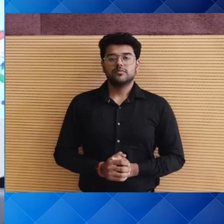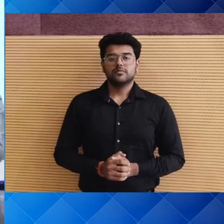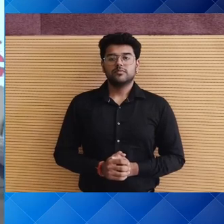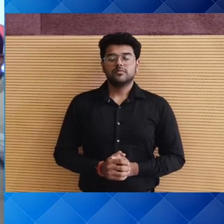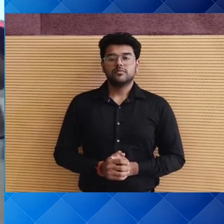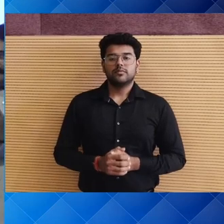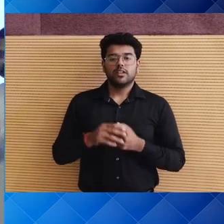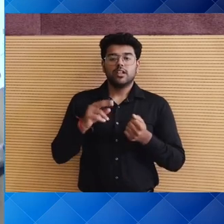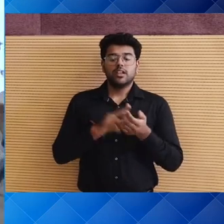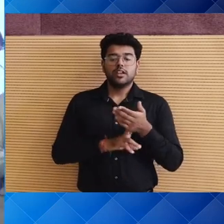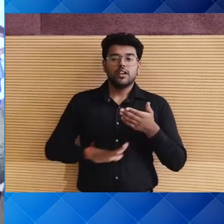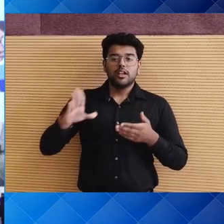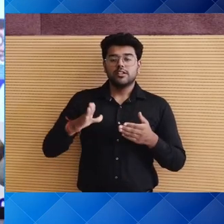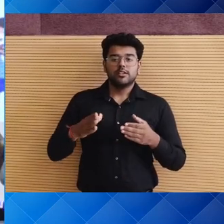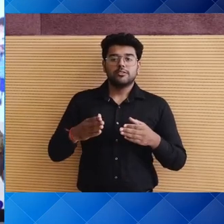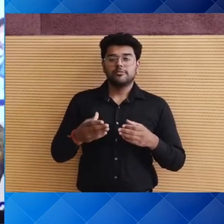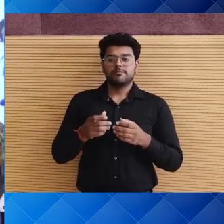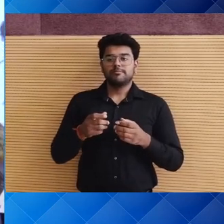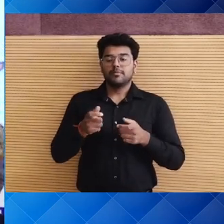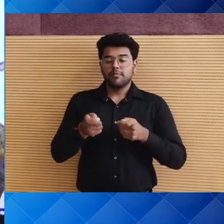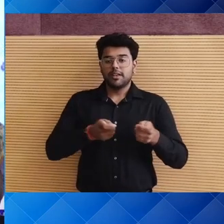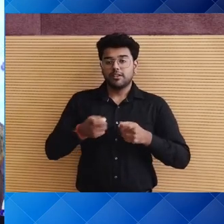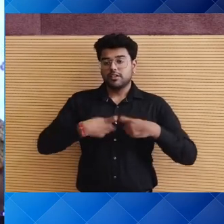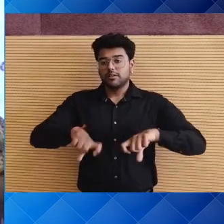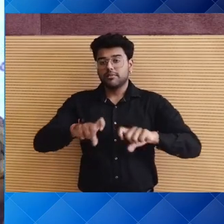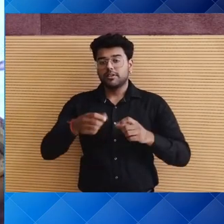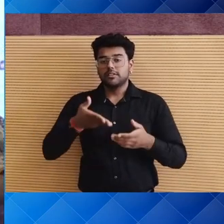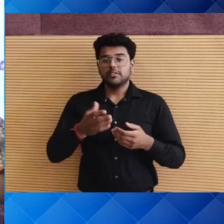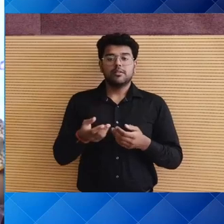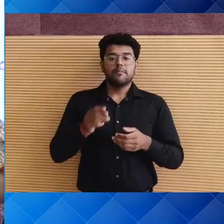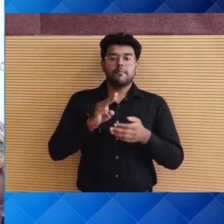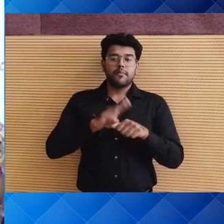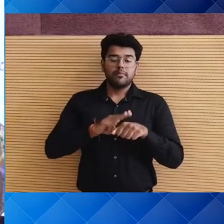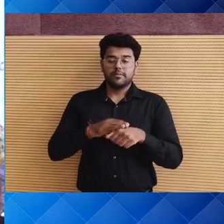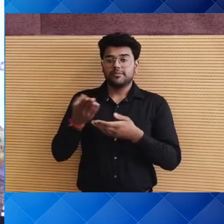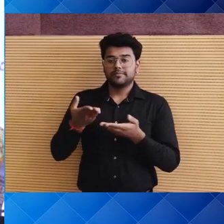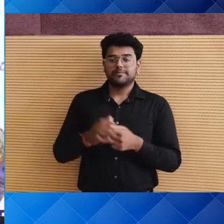नेशनल स्टीयरिंग कमेटी के सदस्य प्रोफेसर दिनेश प्रसाद सकलानी जी को